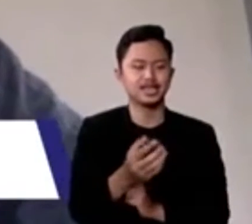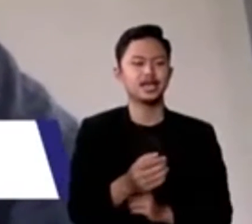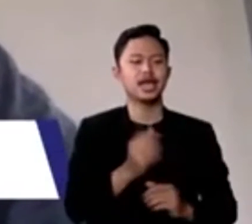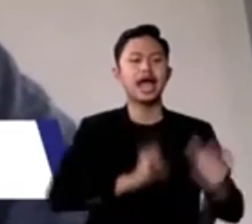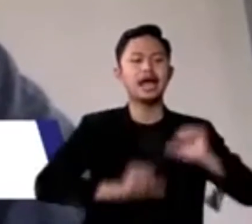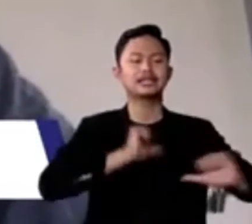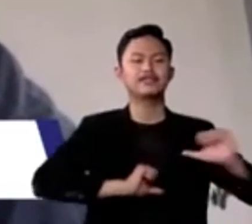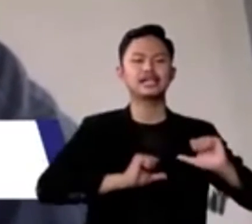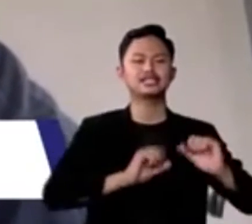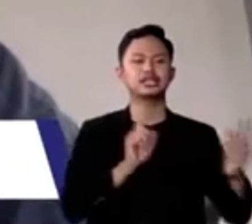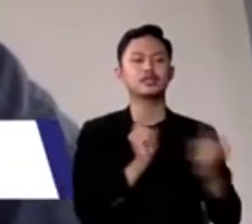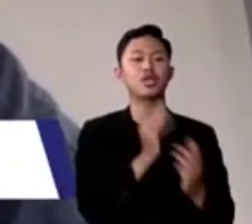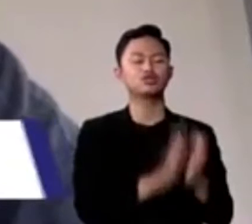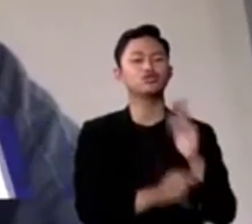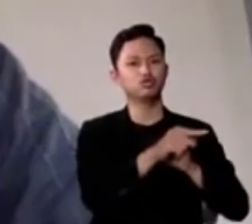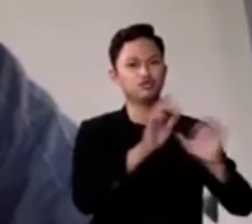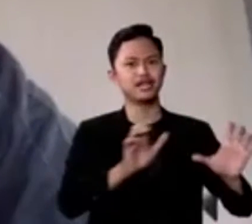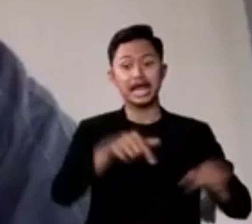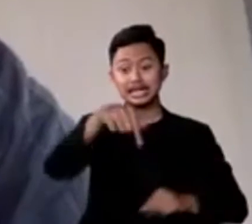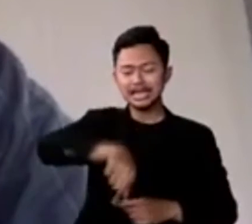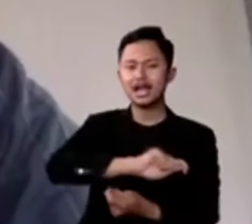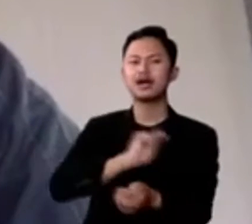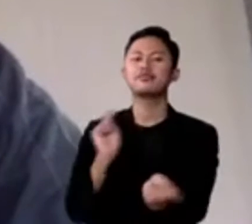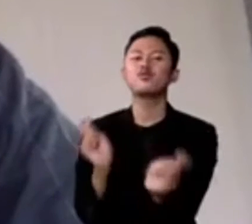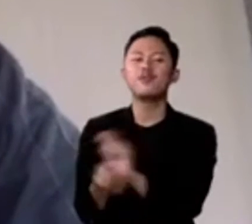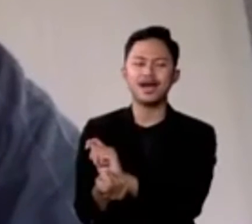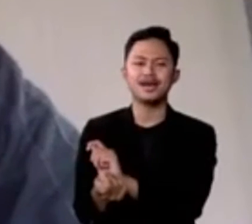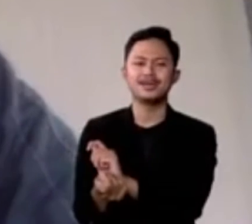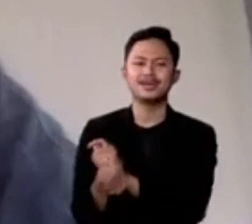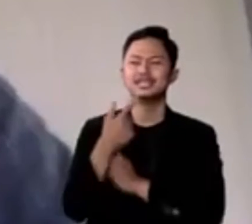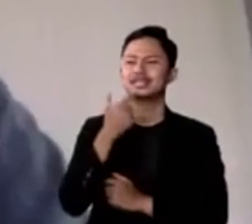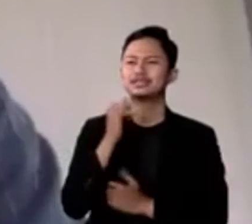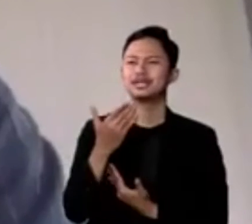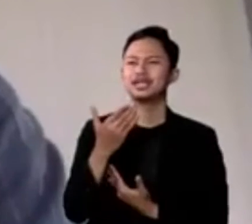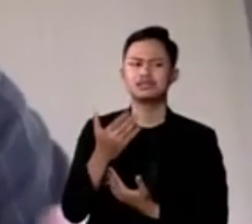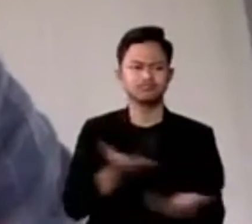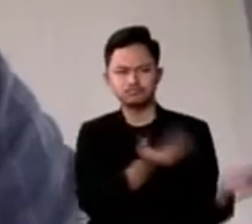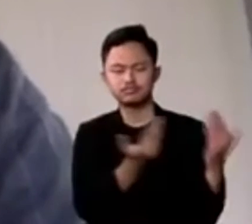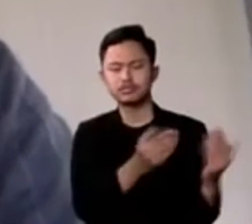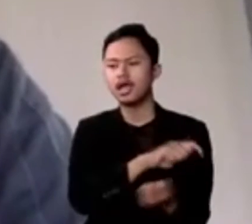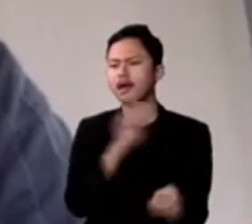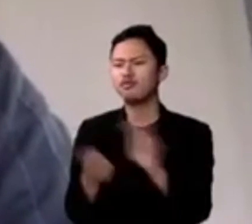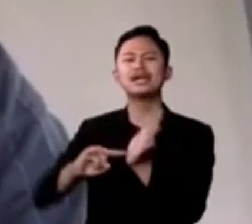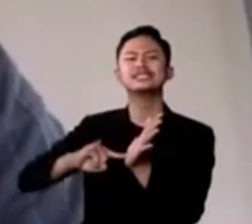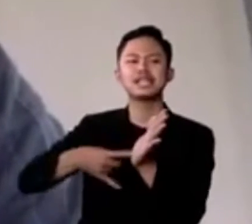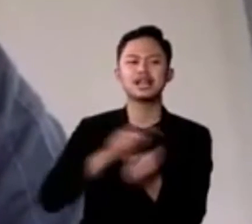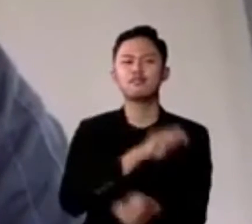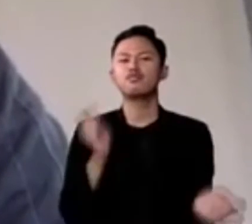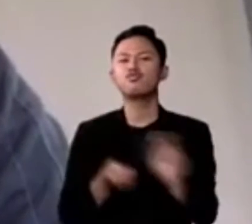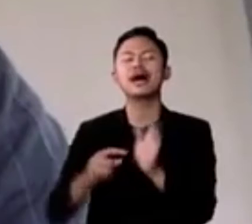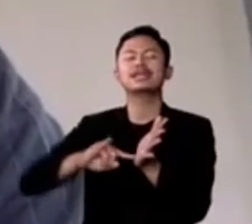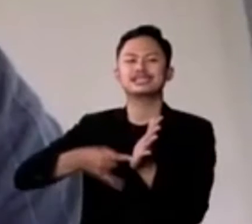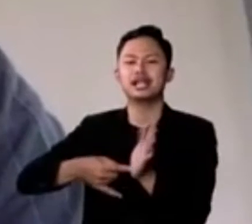tapi sekarang mungkin jadi namanya justru banyak yang diarahkan ke digital jadi